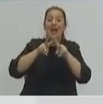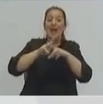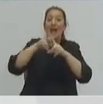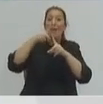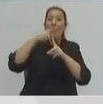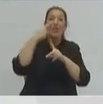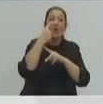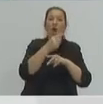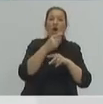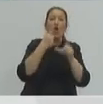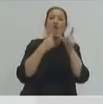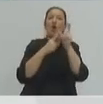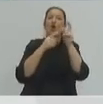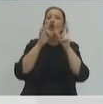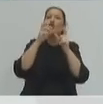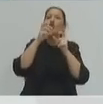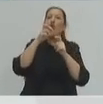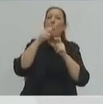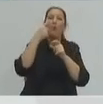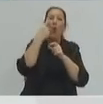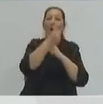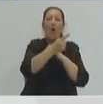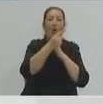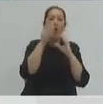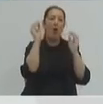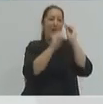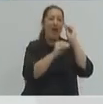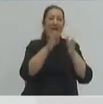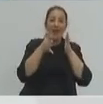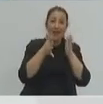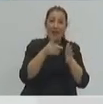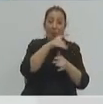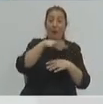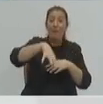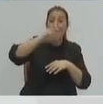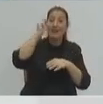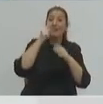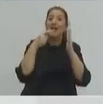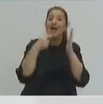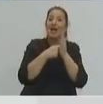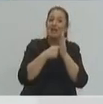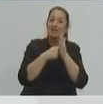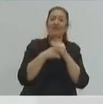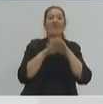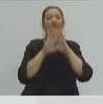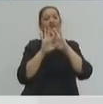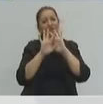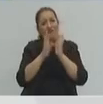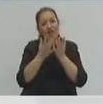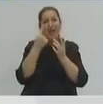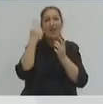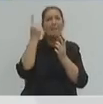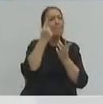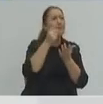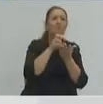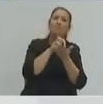Atık Depolama Merkezi, İstaç'a bağlı olan bu depolama merkezinin adının veya İstaç'ın bir